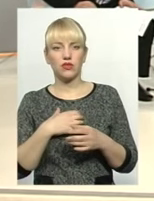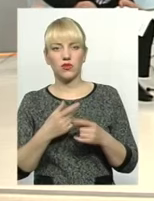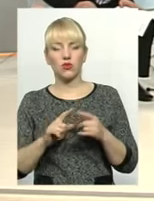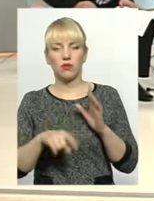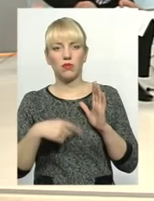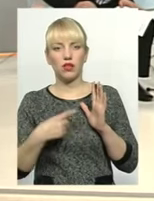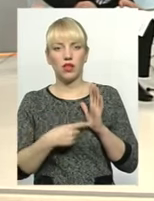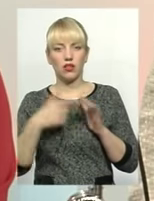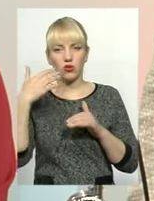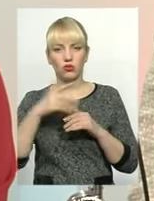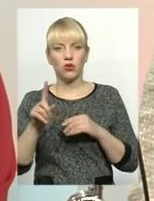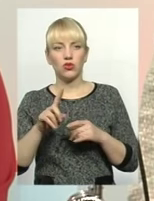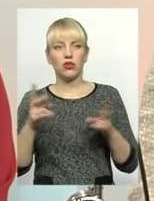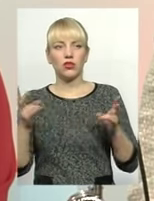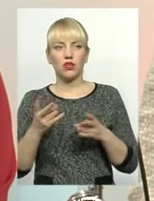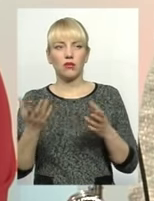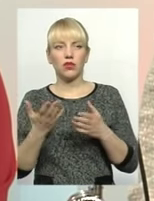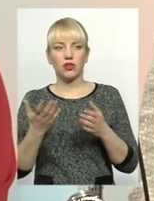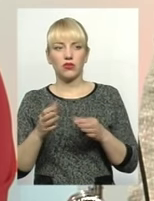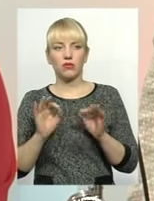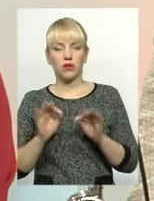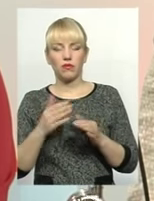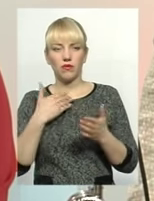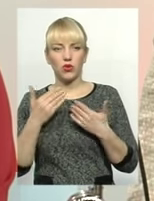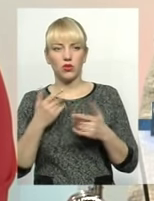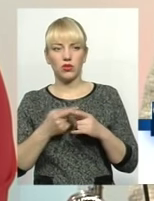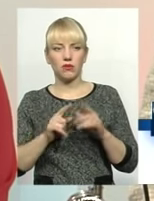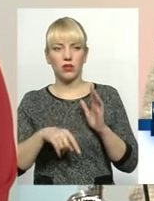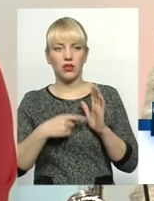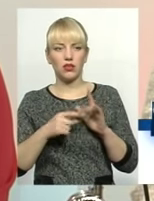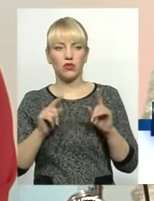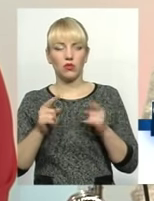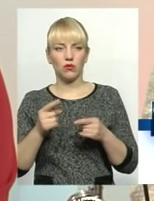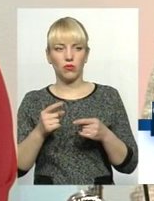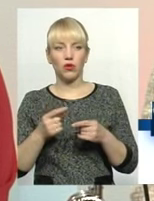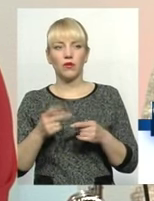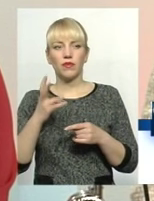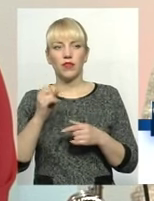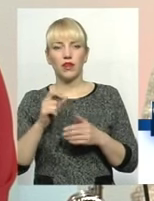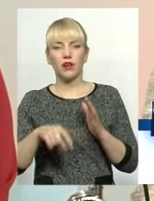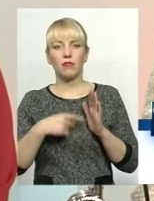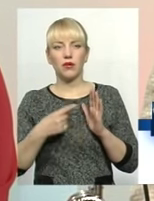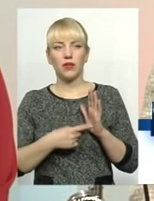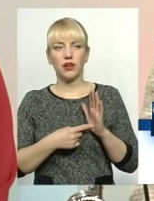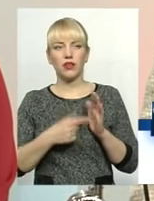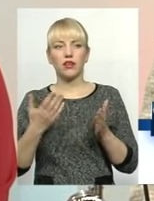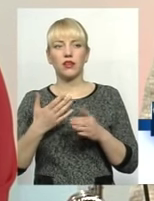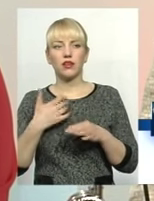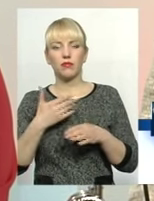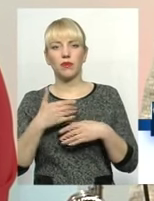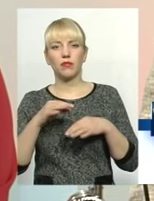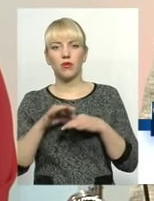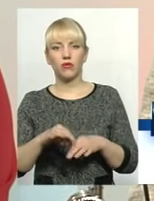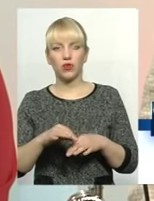розуміють, що треба все ж таки якось виважено підходити до цього питання. Тому навіть на запитання, коли ми проводили